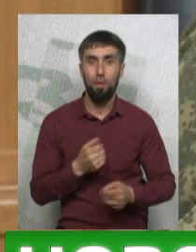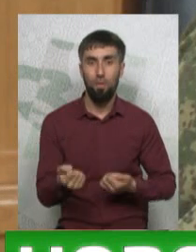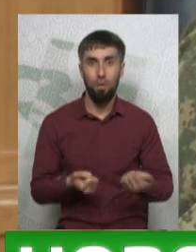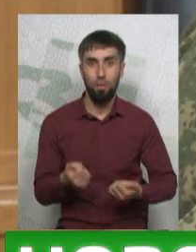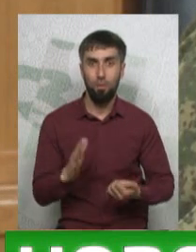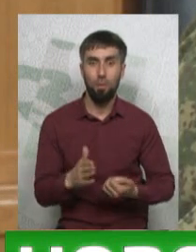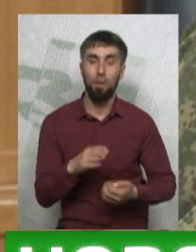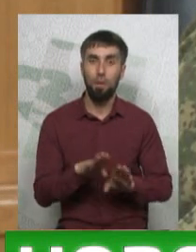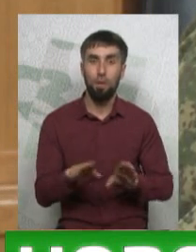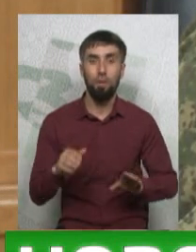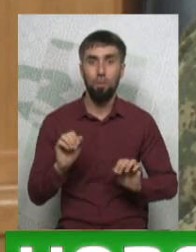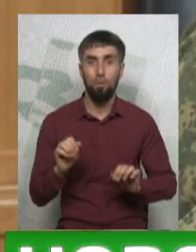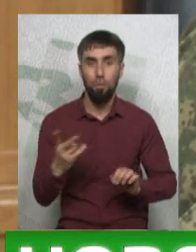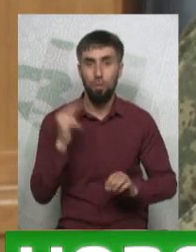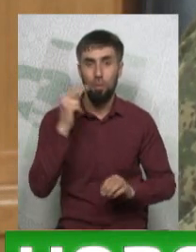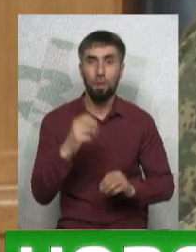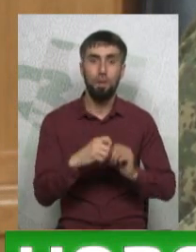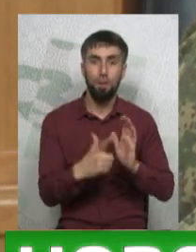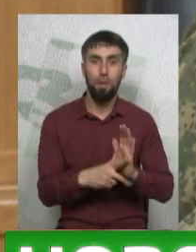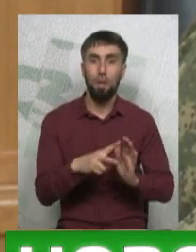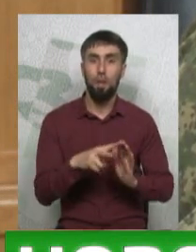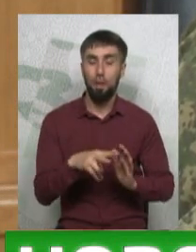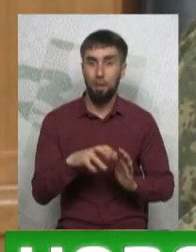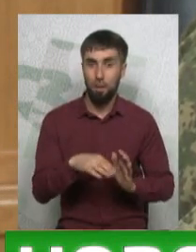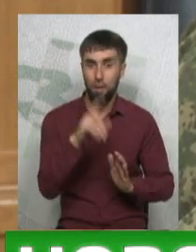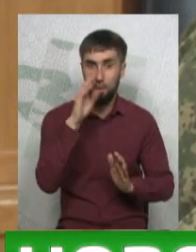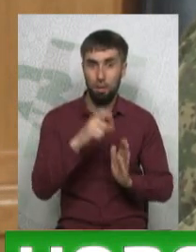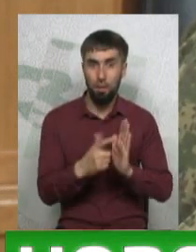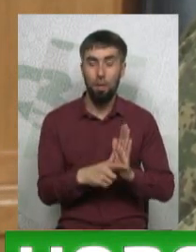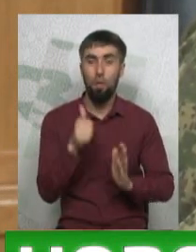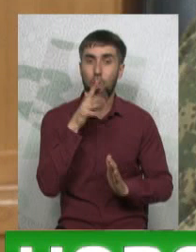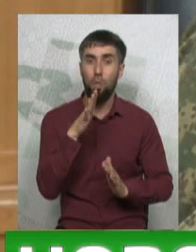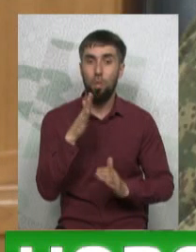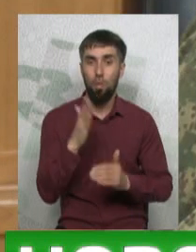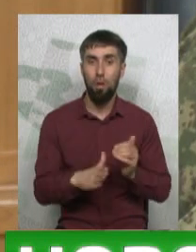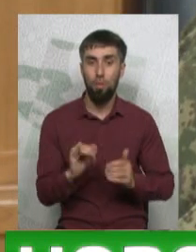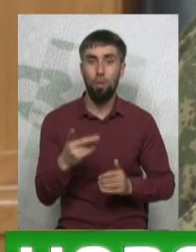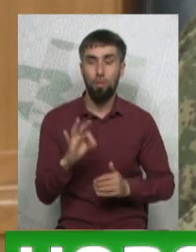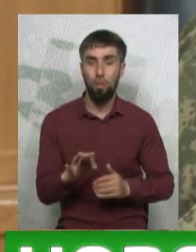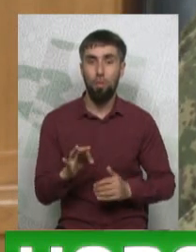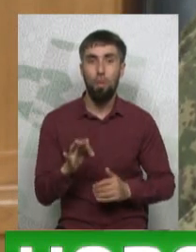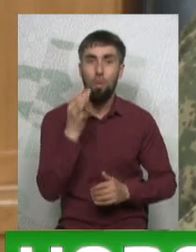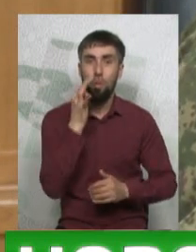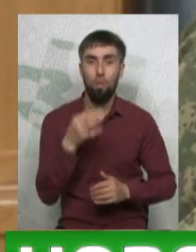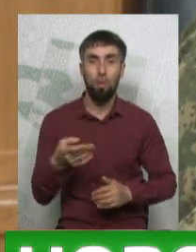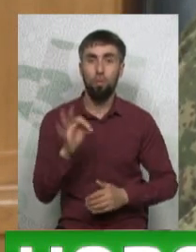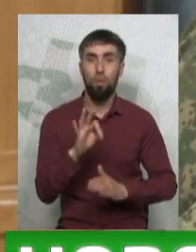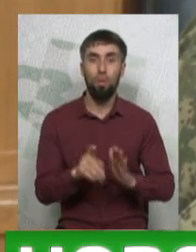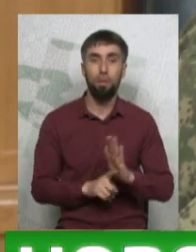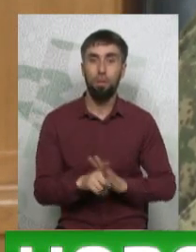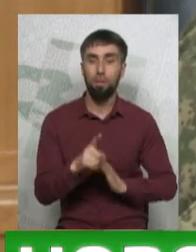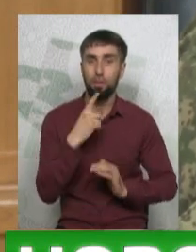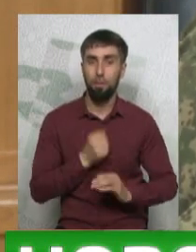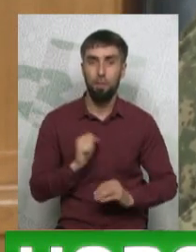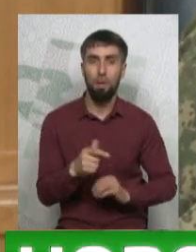водителями. Также можно отучиться и 17-летним ребятам, которые заканчивают вузы, но до осеннего призыва кому